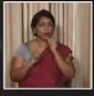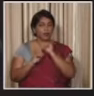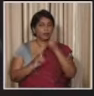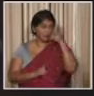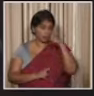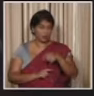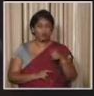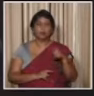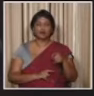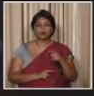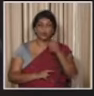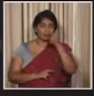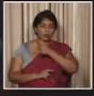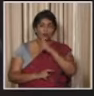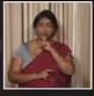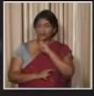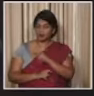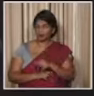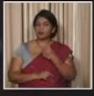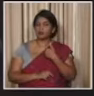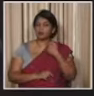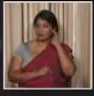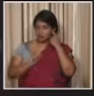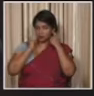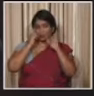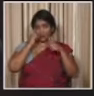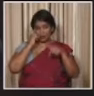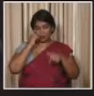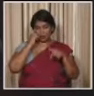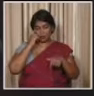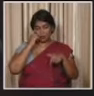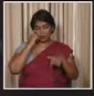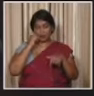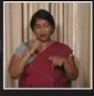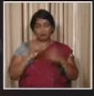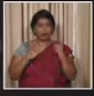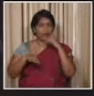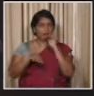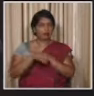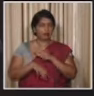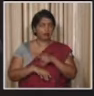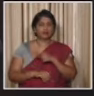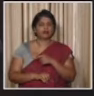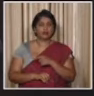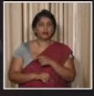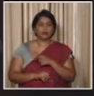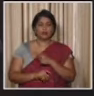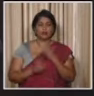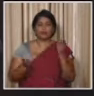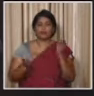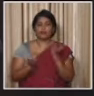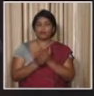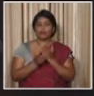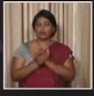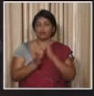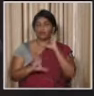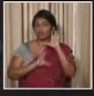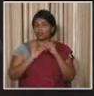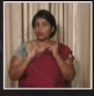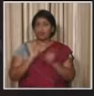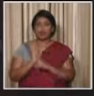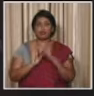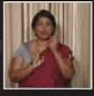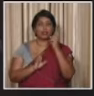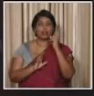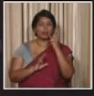ගැන අපි තිබිච්ච වංචා කතා කරා. මට මතකයි දැන් අද ඔප් වෙලා තියෙනවා ෆයිල් තොරතුරු ලක්ෂ 13ක්